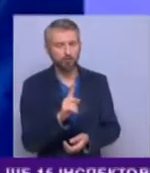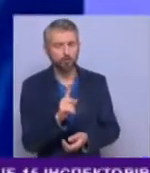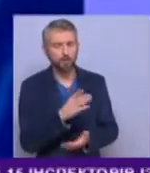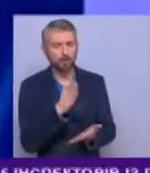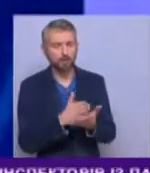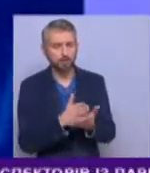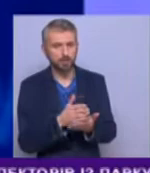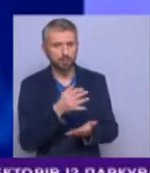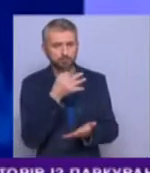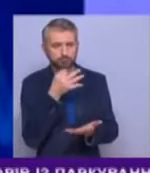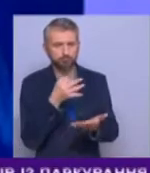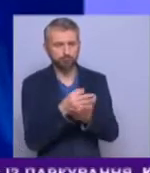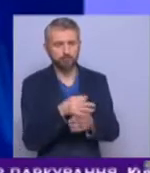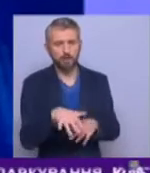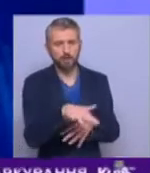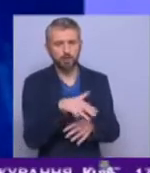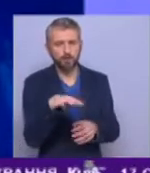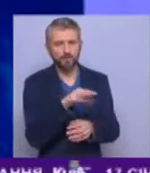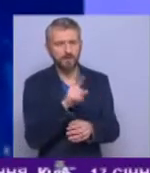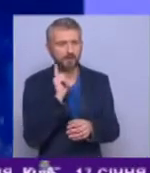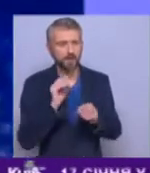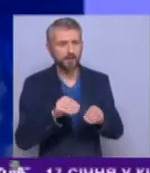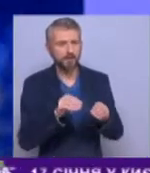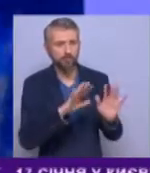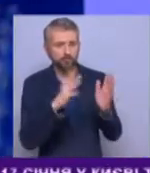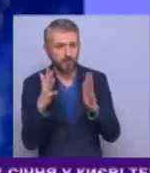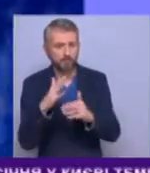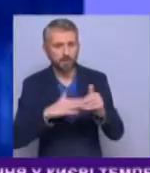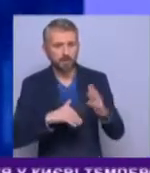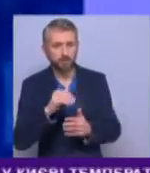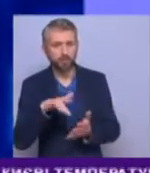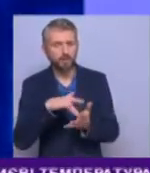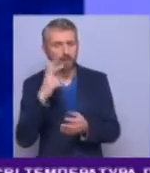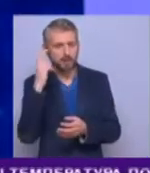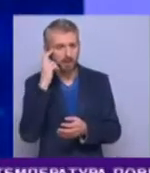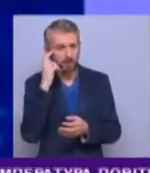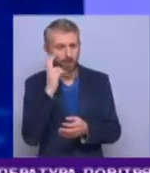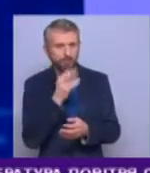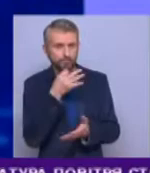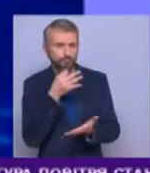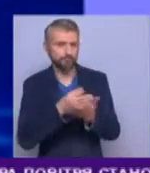є балансоутримач кожної території. Так. Всі зелені насадження, практично, вони в місті Києві фактично,